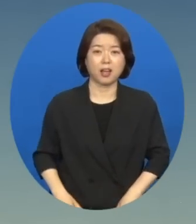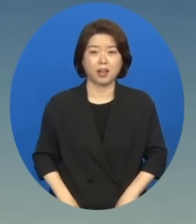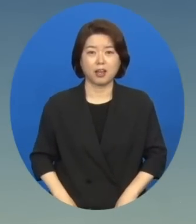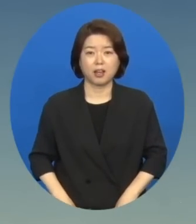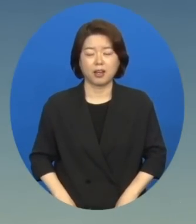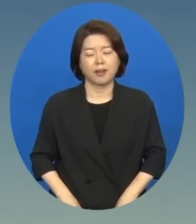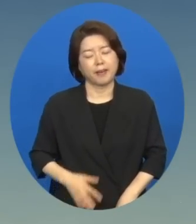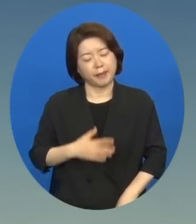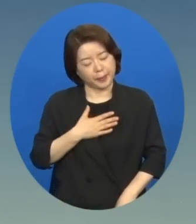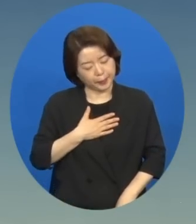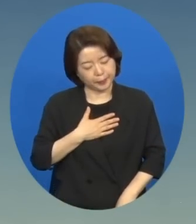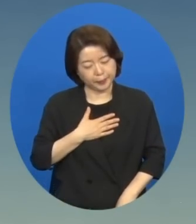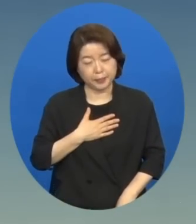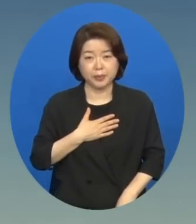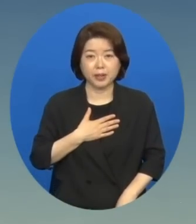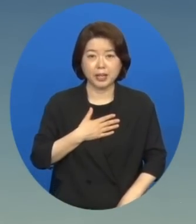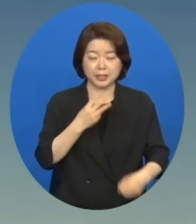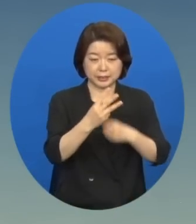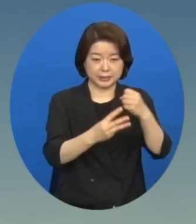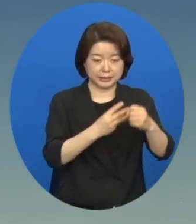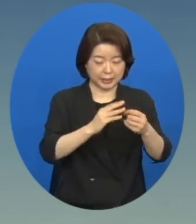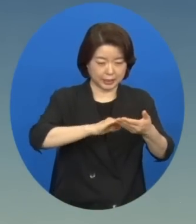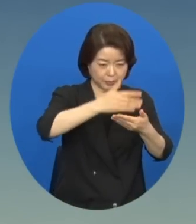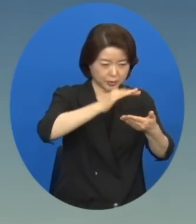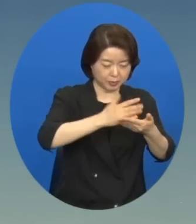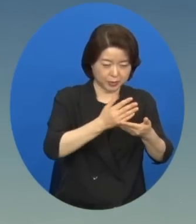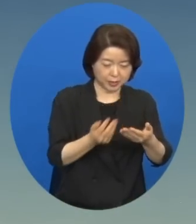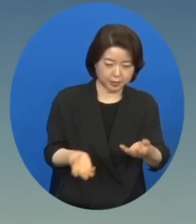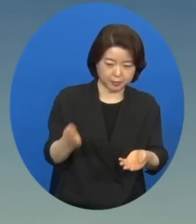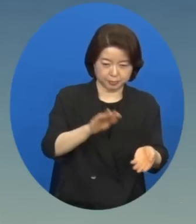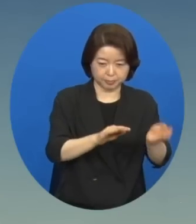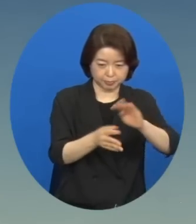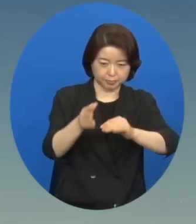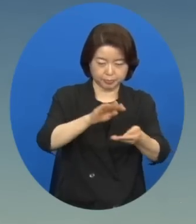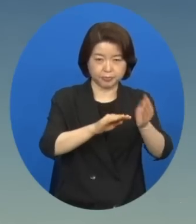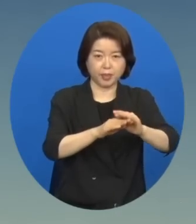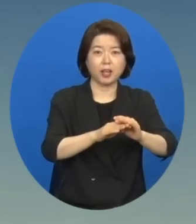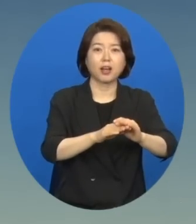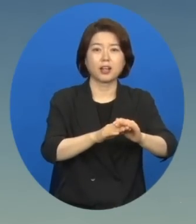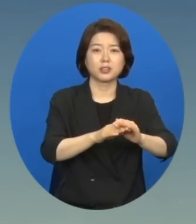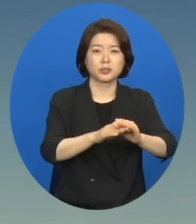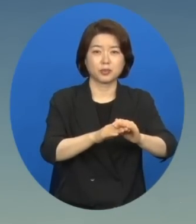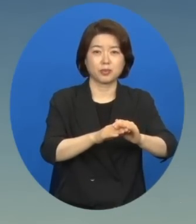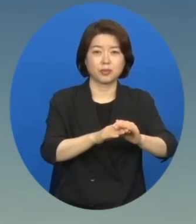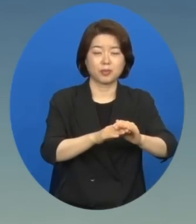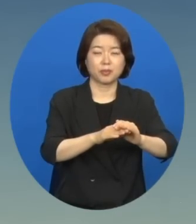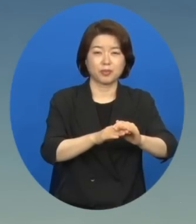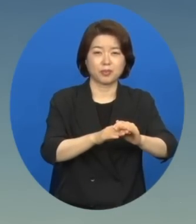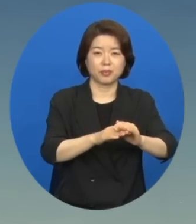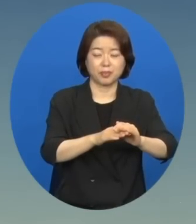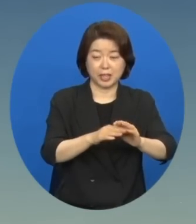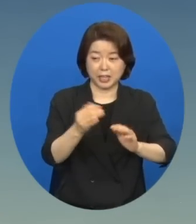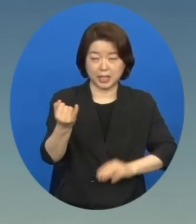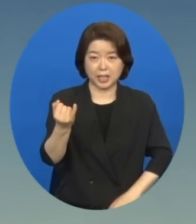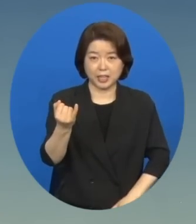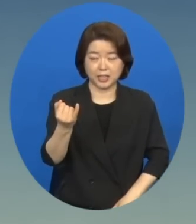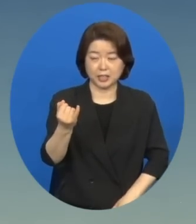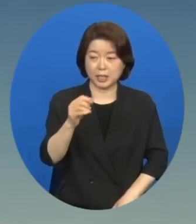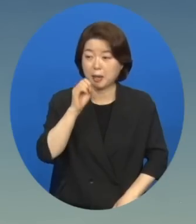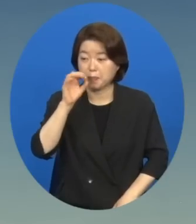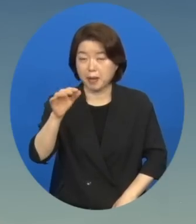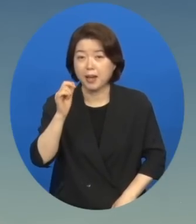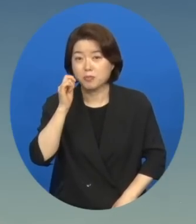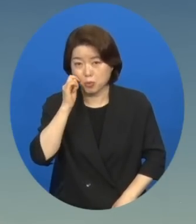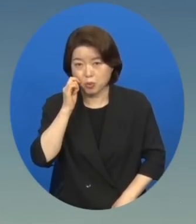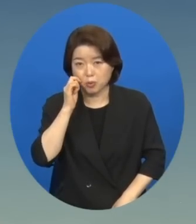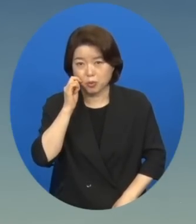제가 3년치 달력을 포장해서, 그리고 가서 말로는 도무지